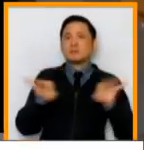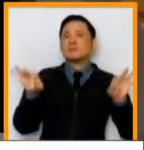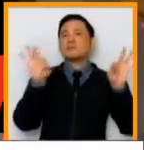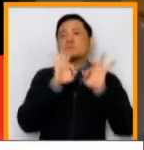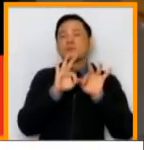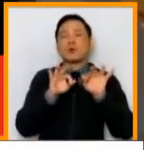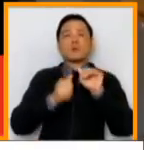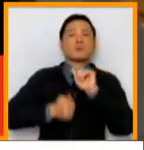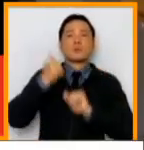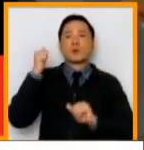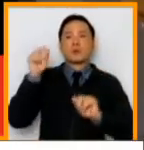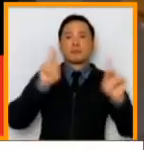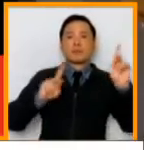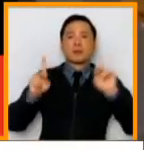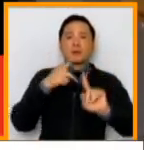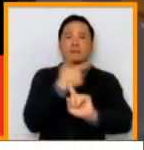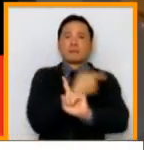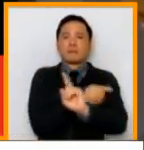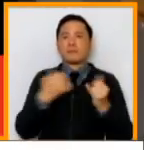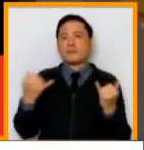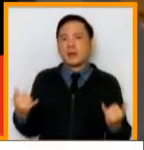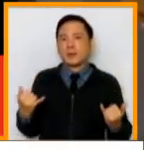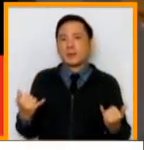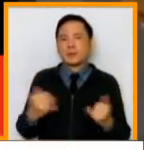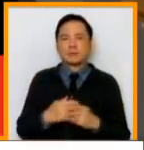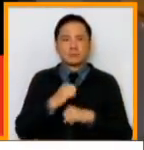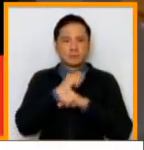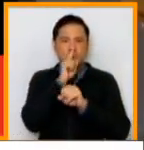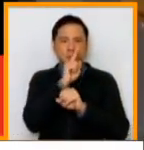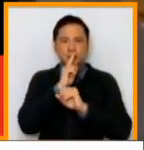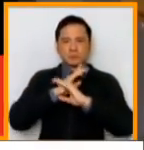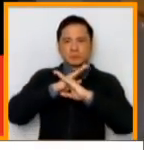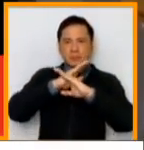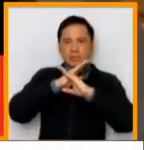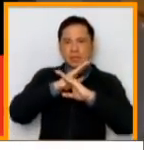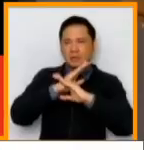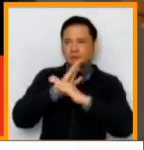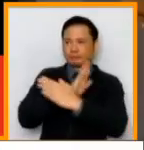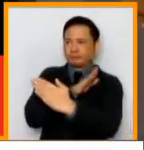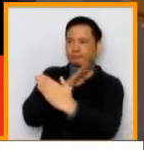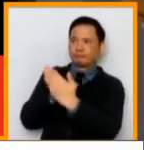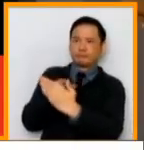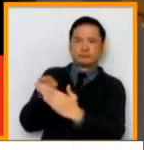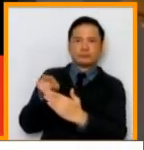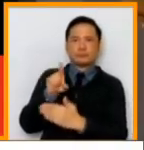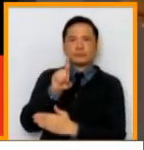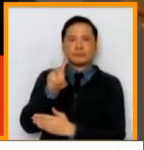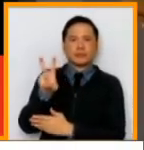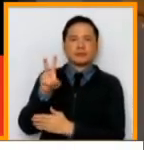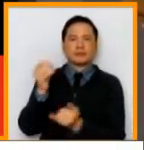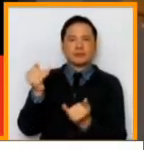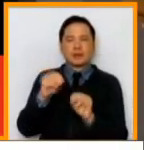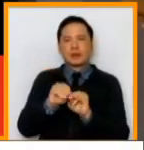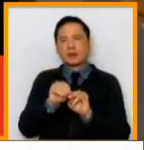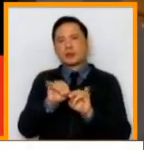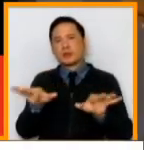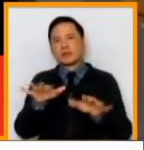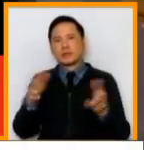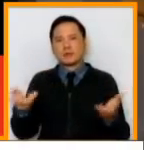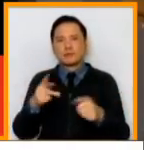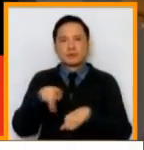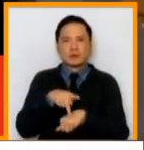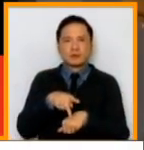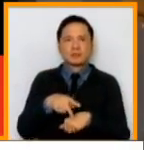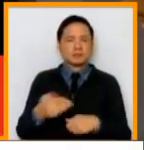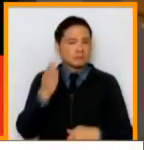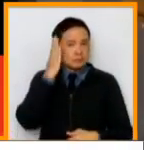can vaccinate at this time para po maproteksyonan laban sa Delta variant na kumakalat sa ating bansa. So nakikiusap po tayo